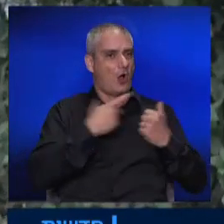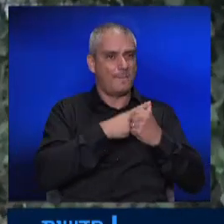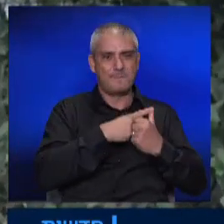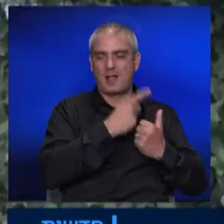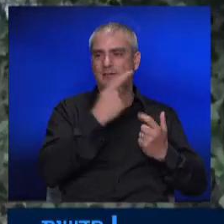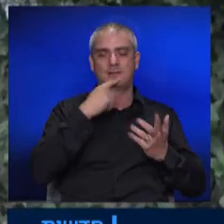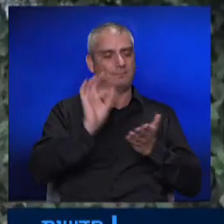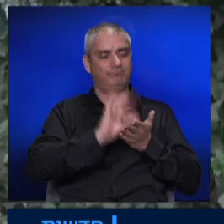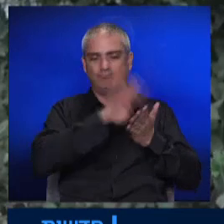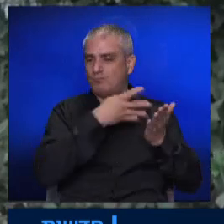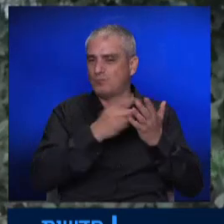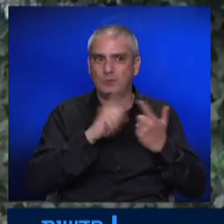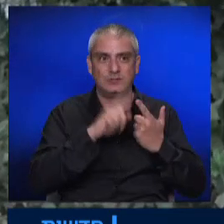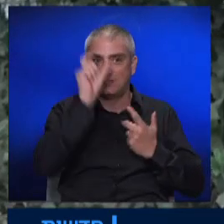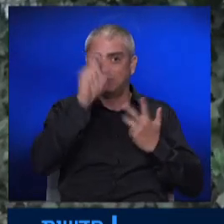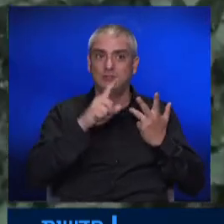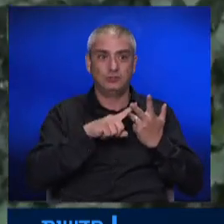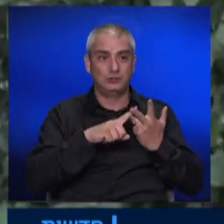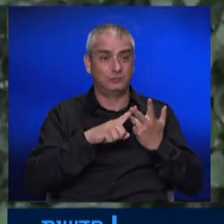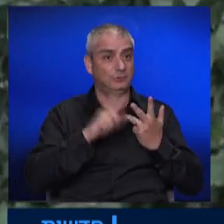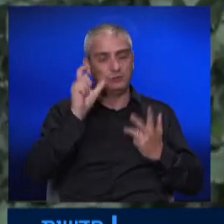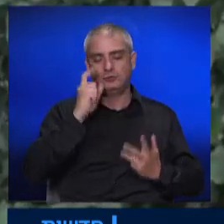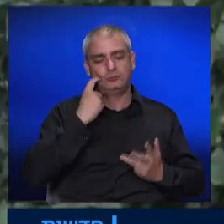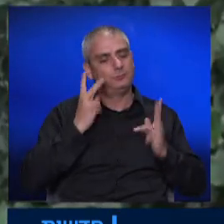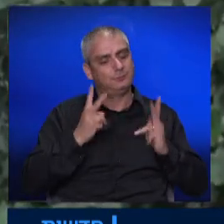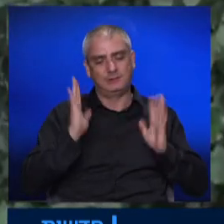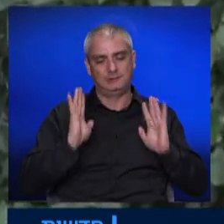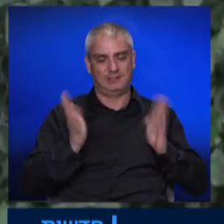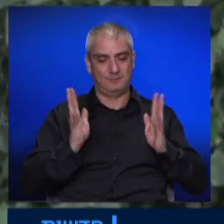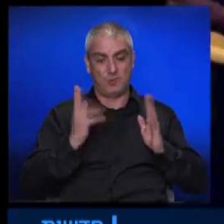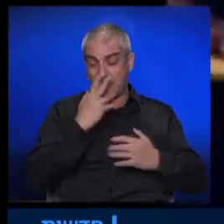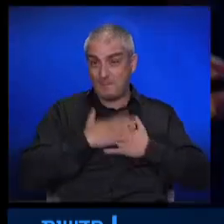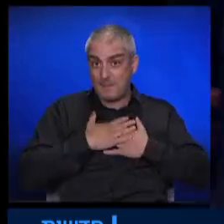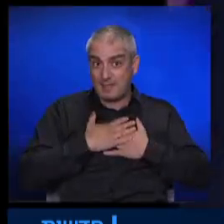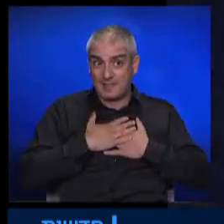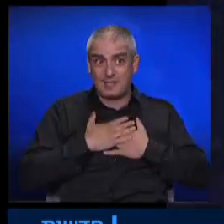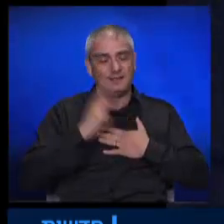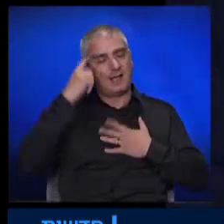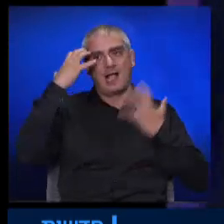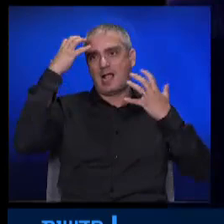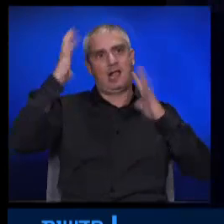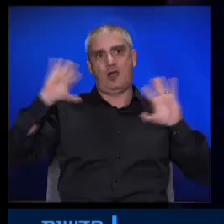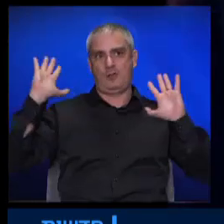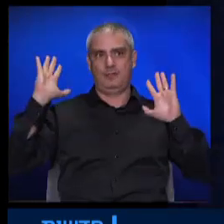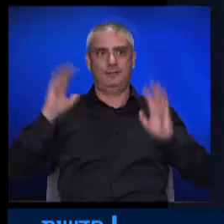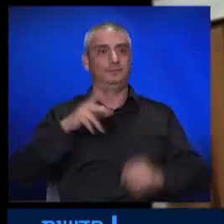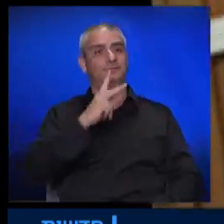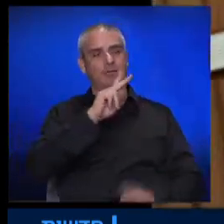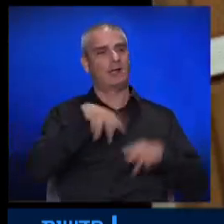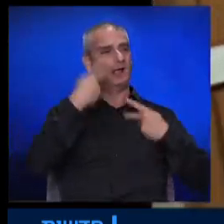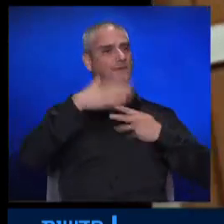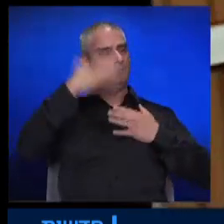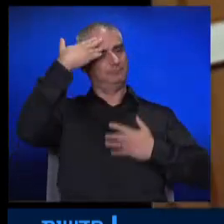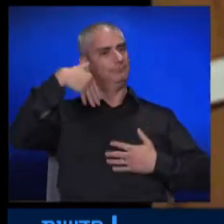צביקה האיש, איש מצחיק מאוד, בעיניי עם ניצוץ של גאונות. פיק שב למעמדו בתור המאסטרו. הוא